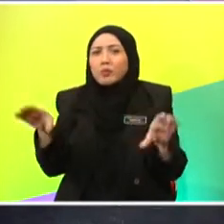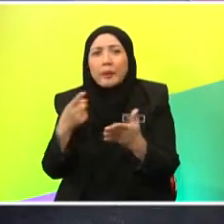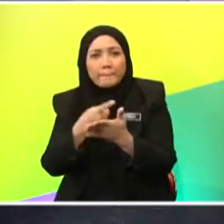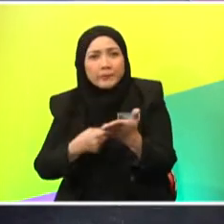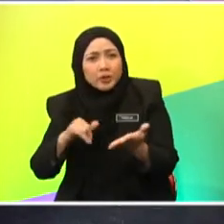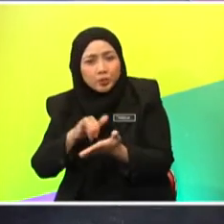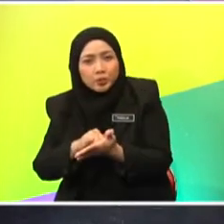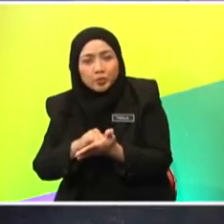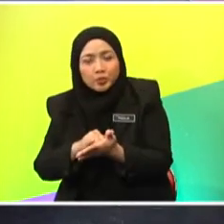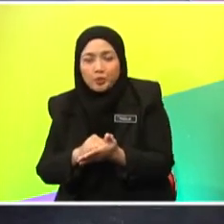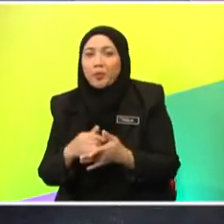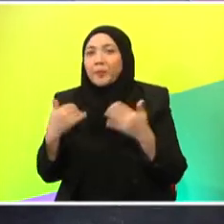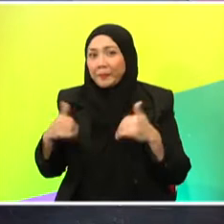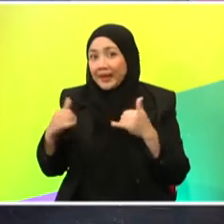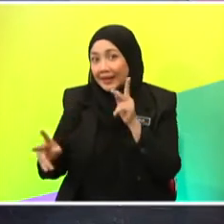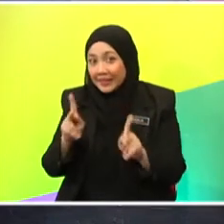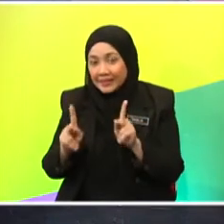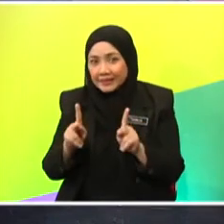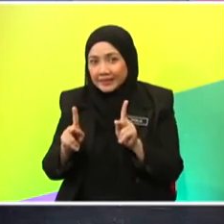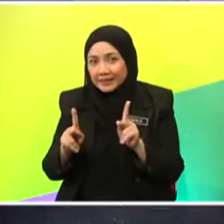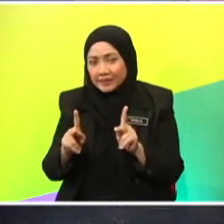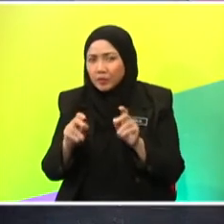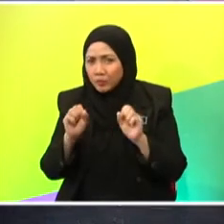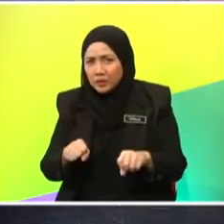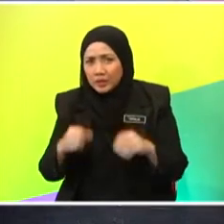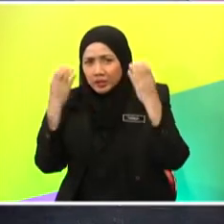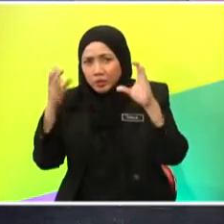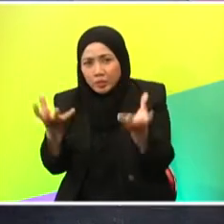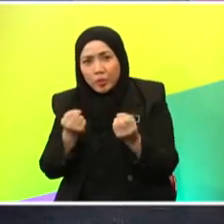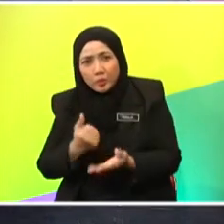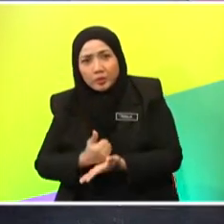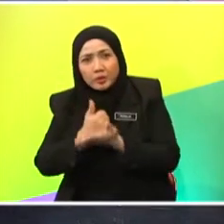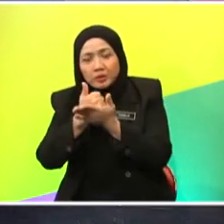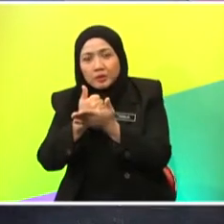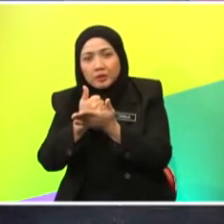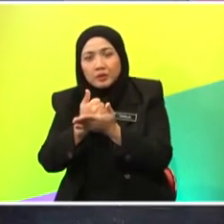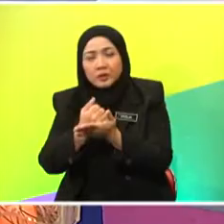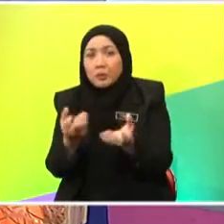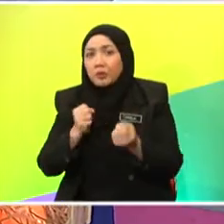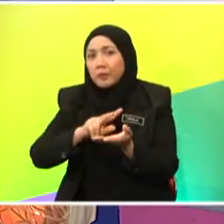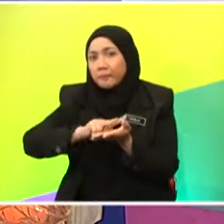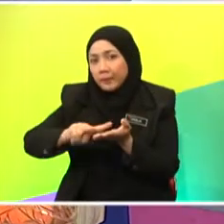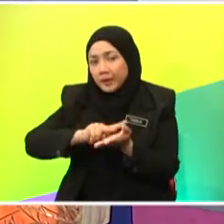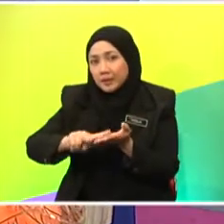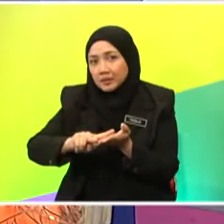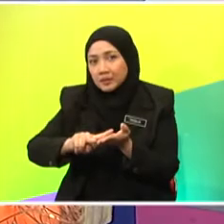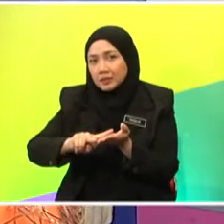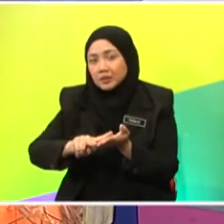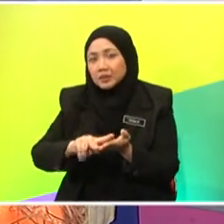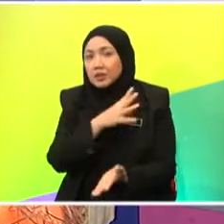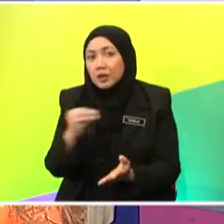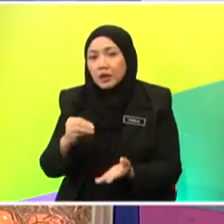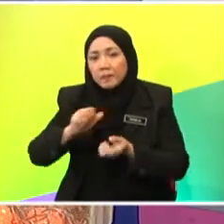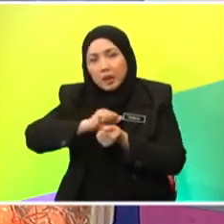Kretek gue boleh tak cek minta tolong tolong aku cek guna kemesra pasti ternak ke anak Bakso